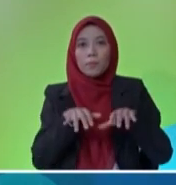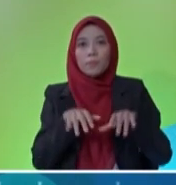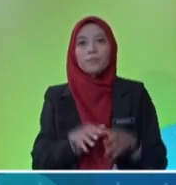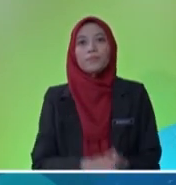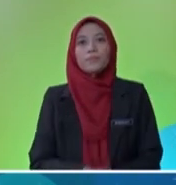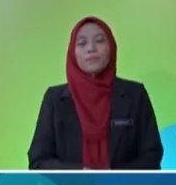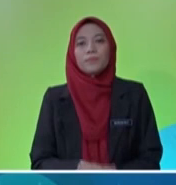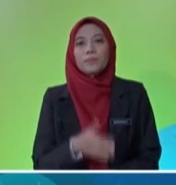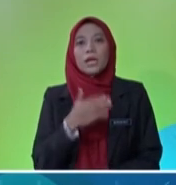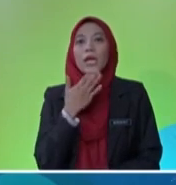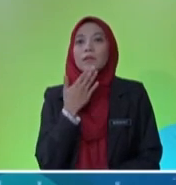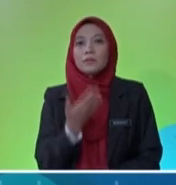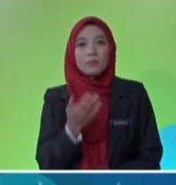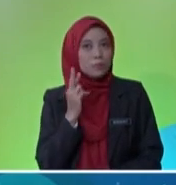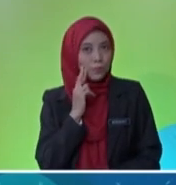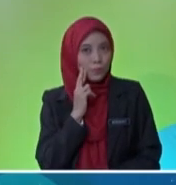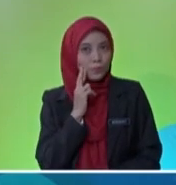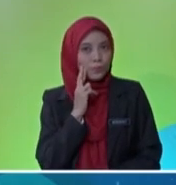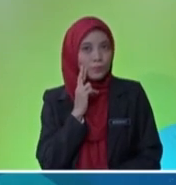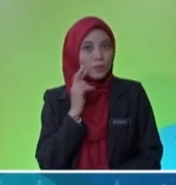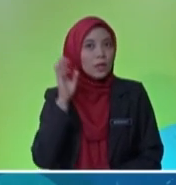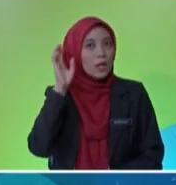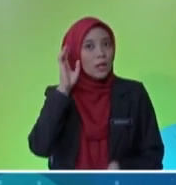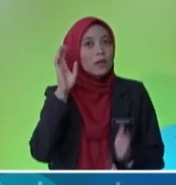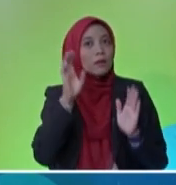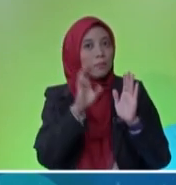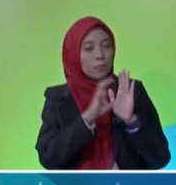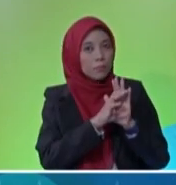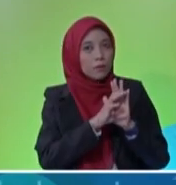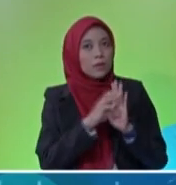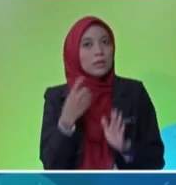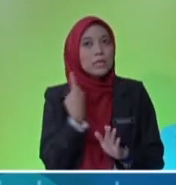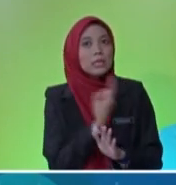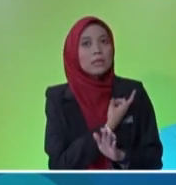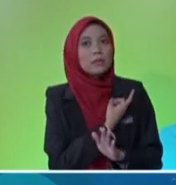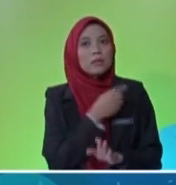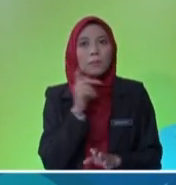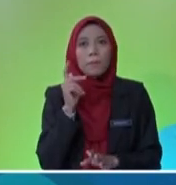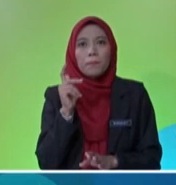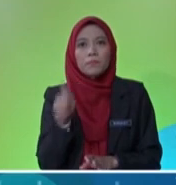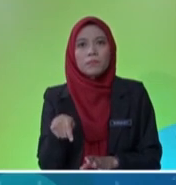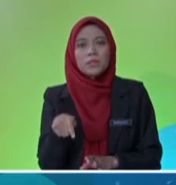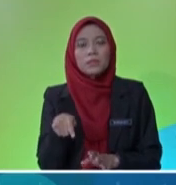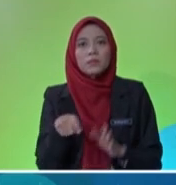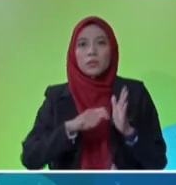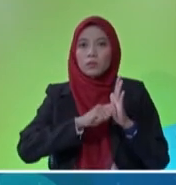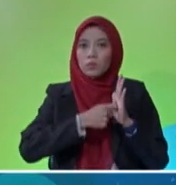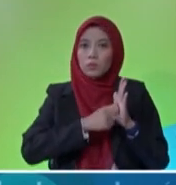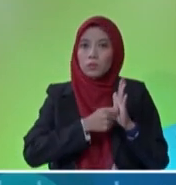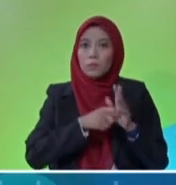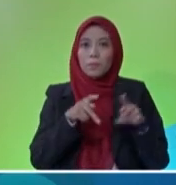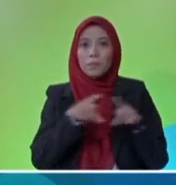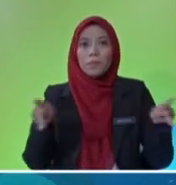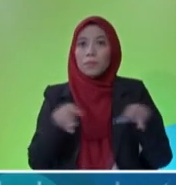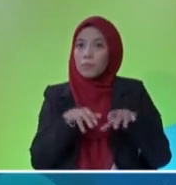rabbit bedaknya gambar gitu belum mengunci pakai kunci supaya tidak terdaya atau desain